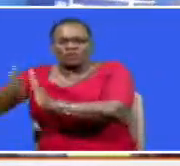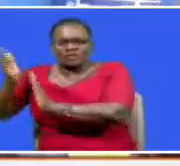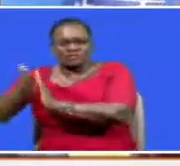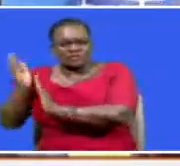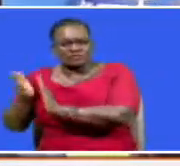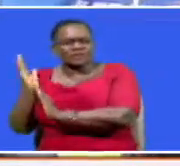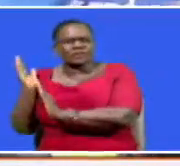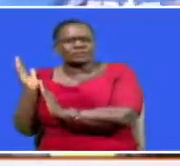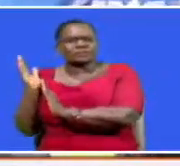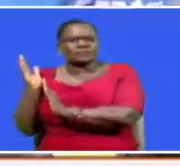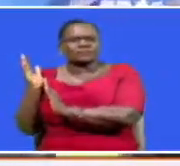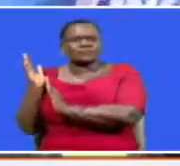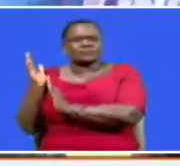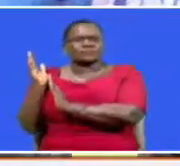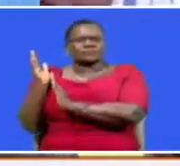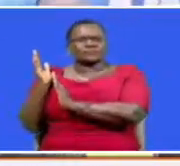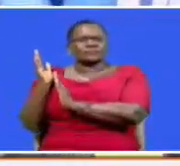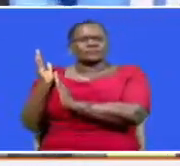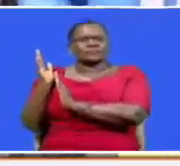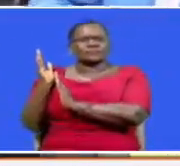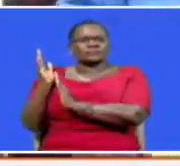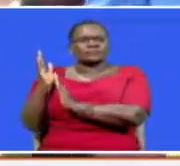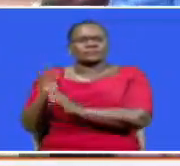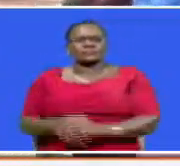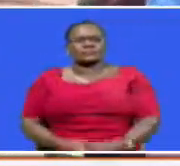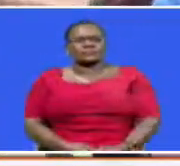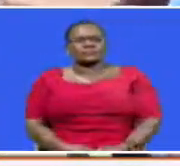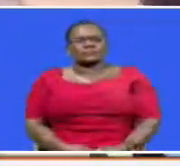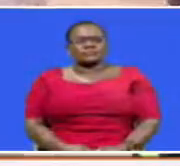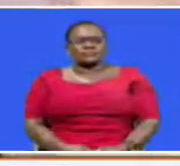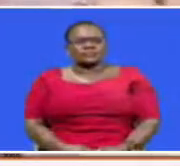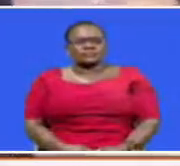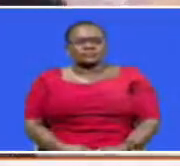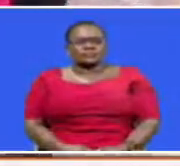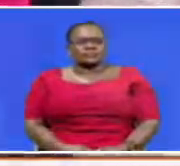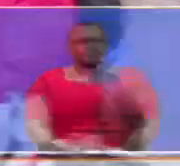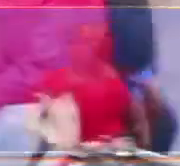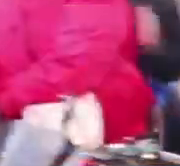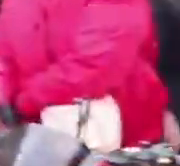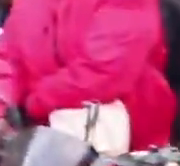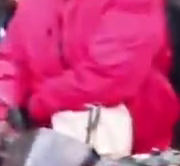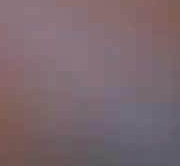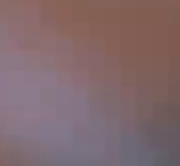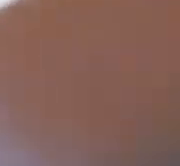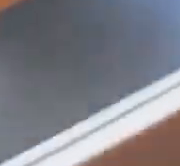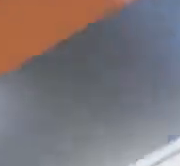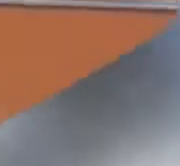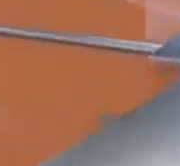hospitalini humo. Gloria Milimu, KTN News.